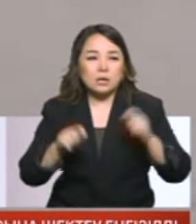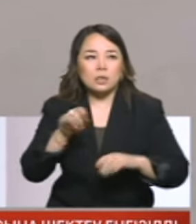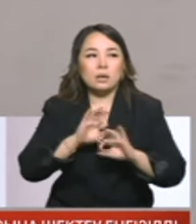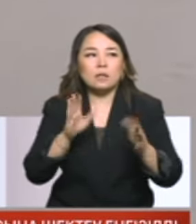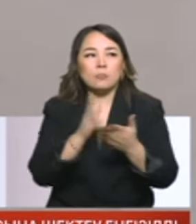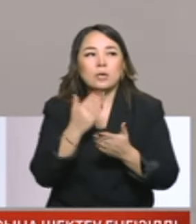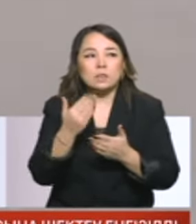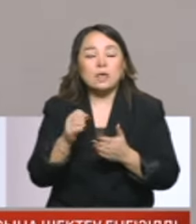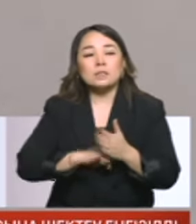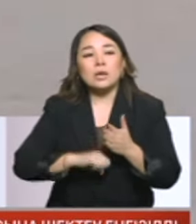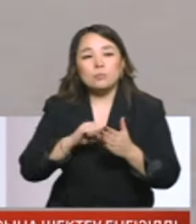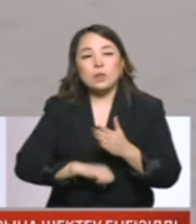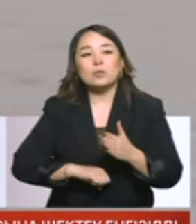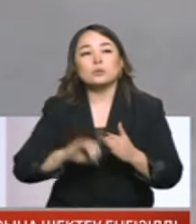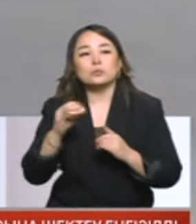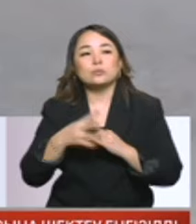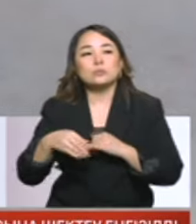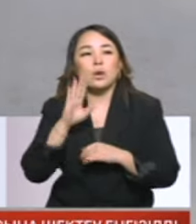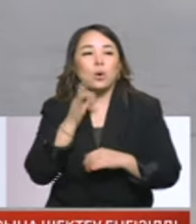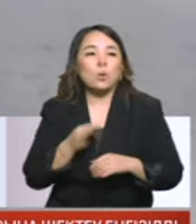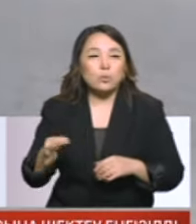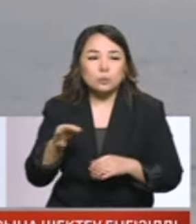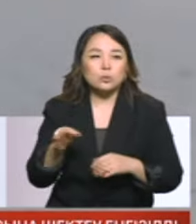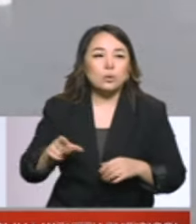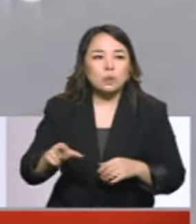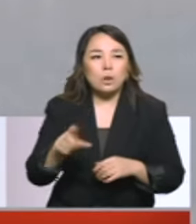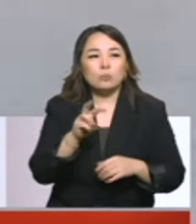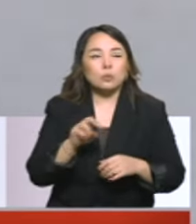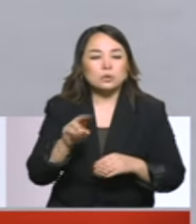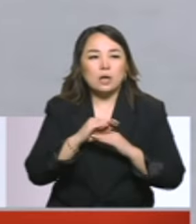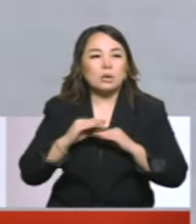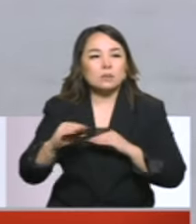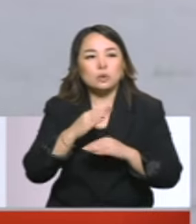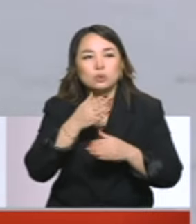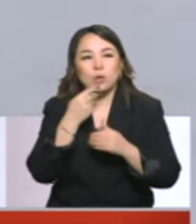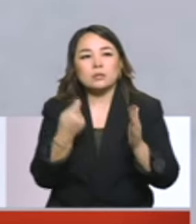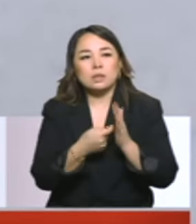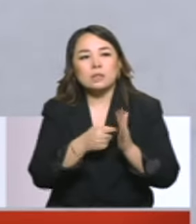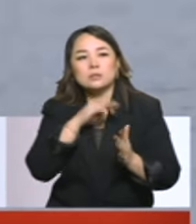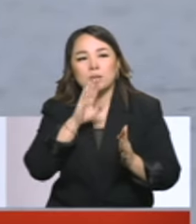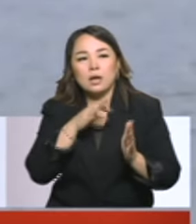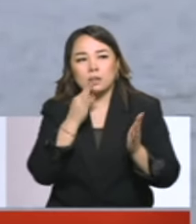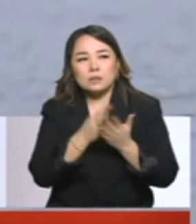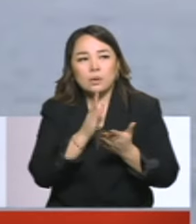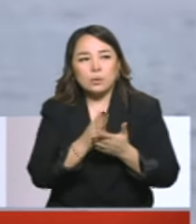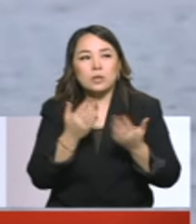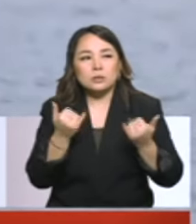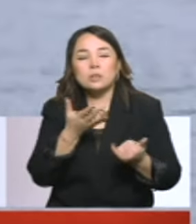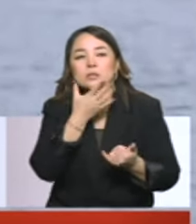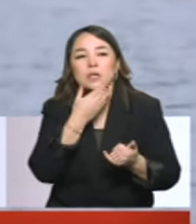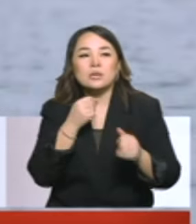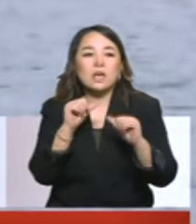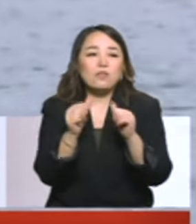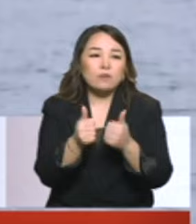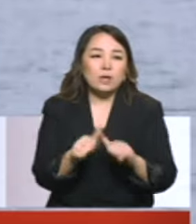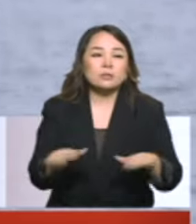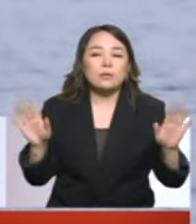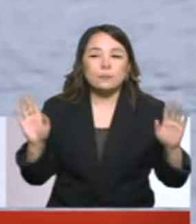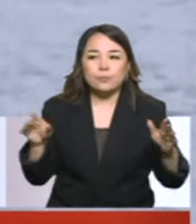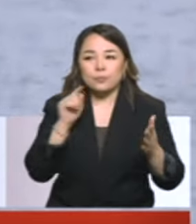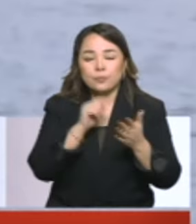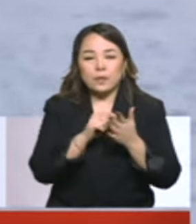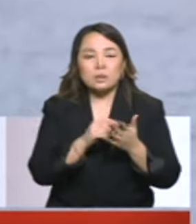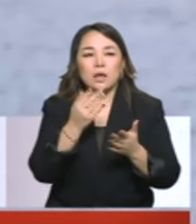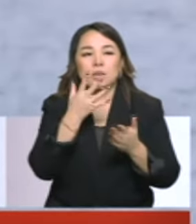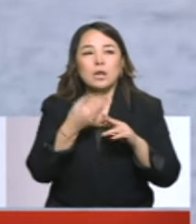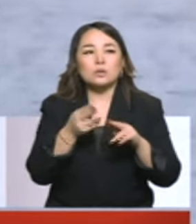айтады. Себебі оңтүстіктегі өзен көлдердің бетіне мұз қатпайды. Азық қоры жеткілікті болады. Сұлулық символы болған қанаттылар ерте